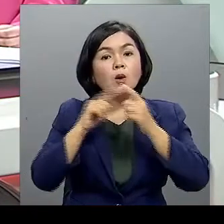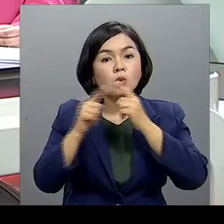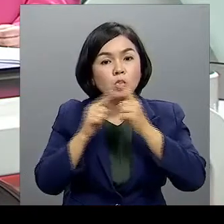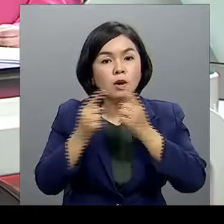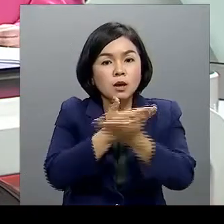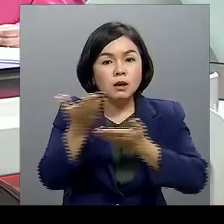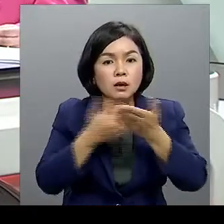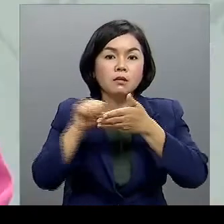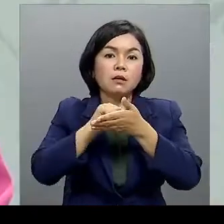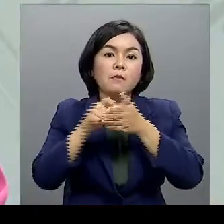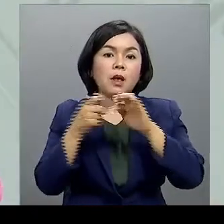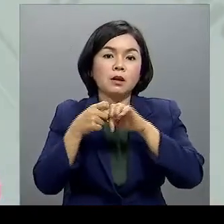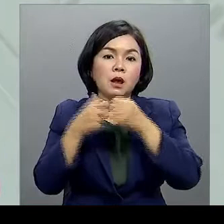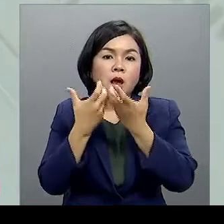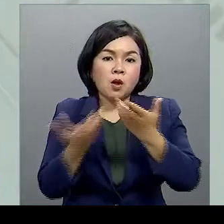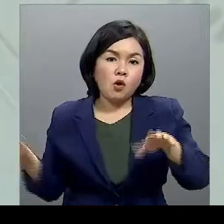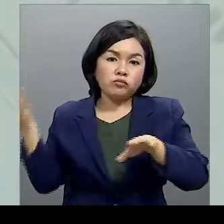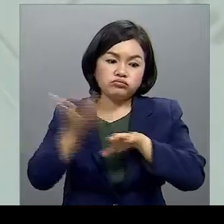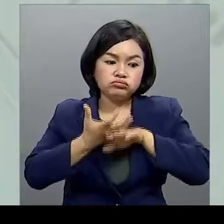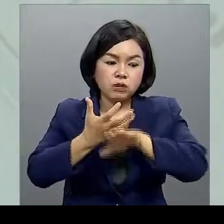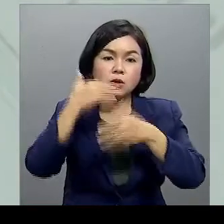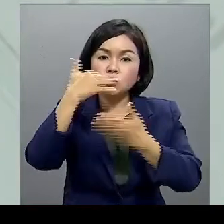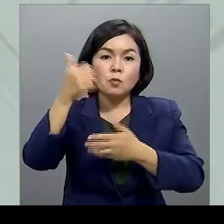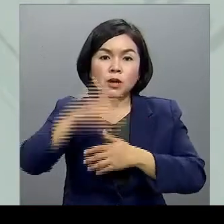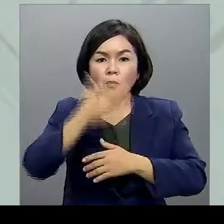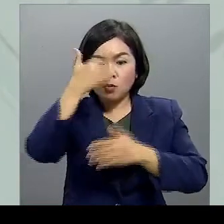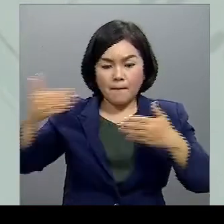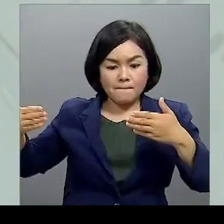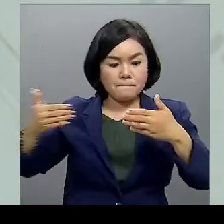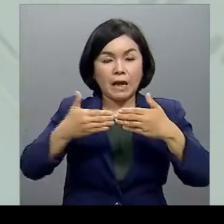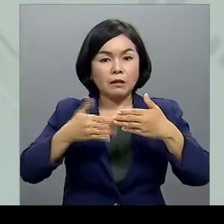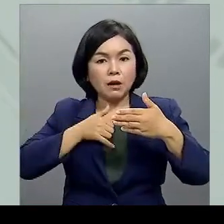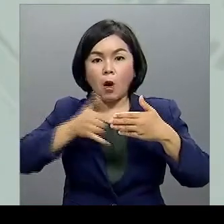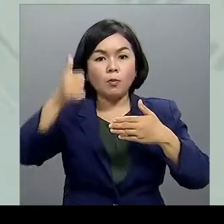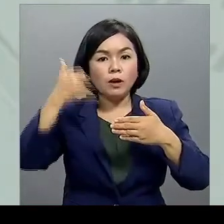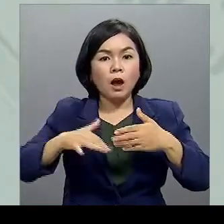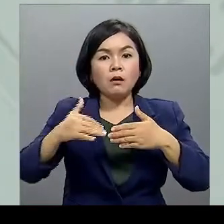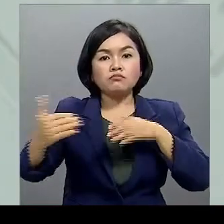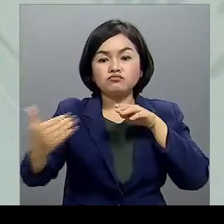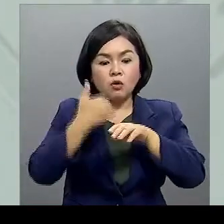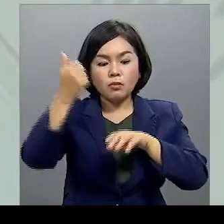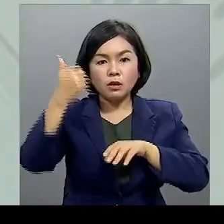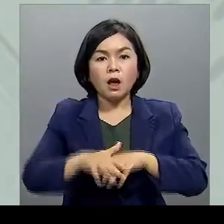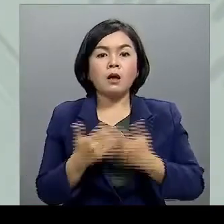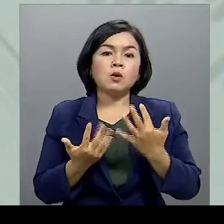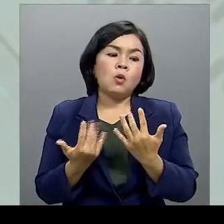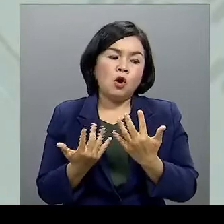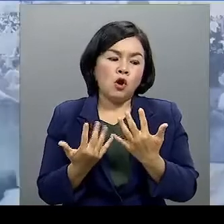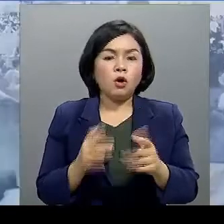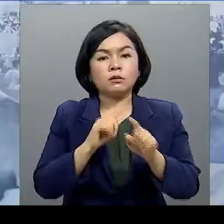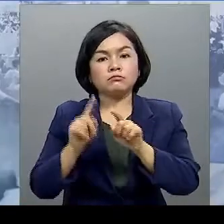สินค้าข้ามแดนเพราะหลังจากที่มีมาตรการจำกัดรถเข้าออกชายแดนก็ทำให้รถบรรทุกสินค้าติดค้างในพื้นที่เป็นจำนวนมาก